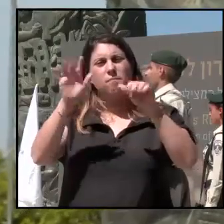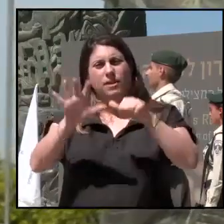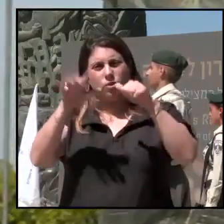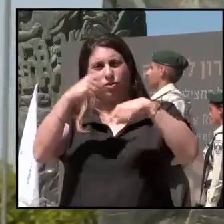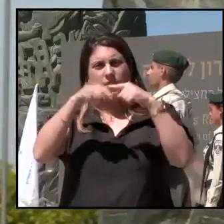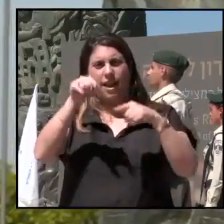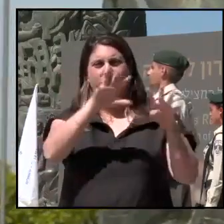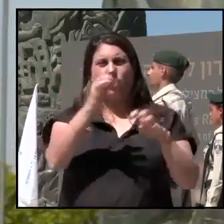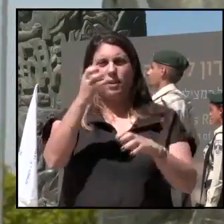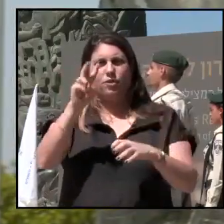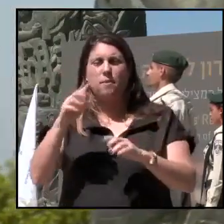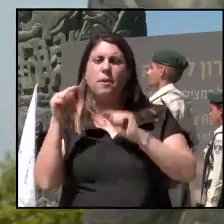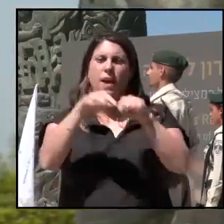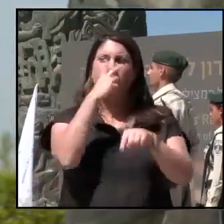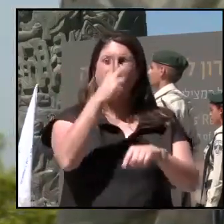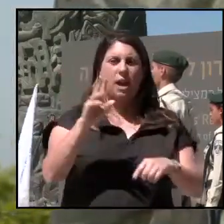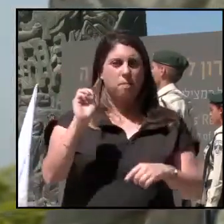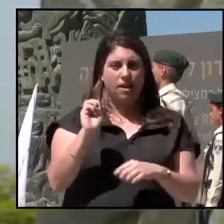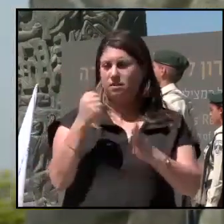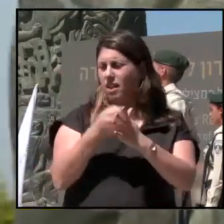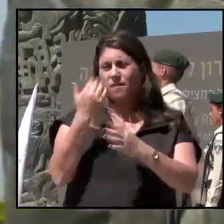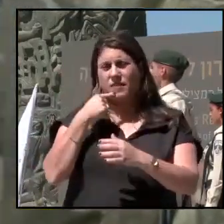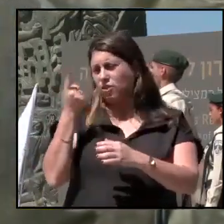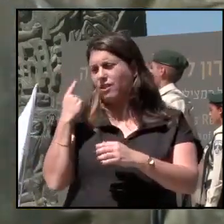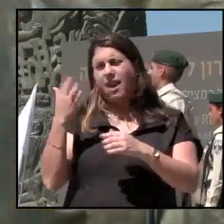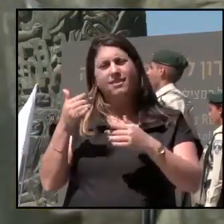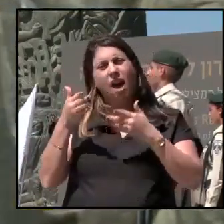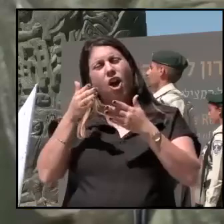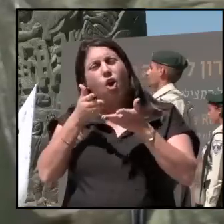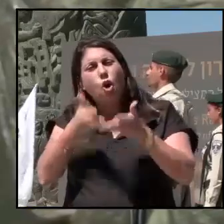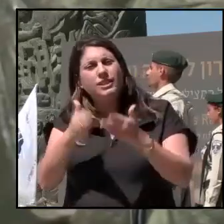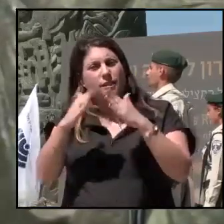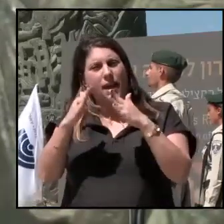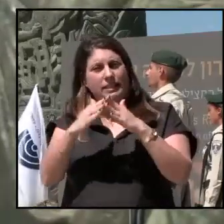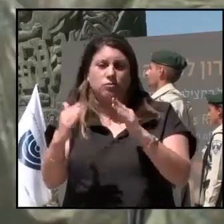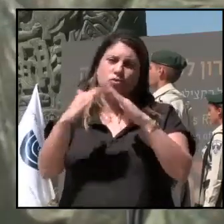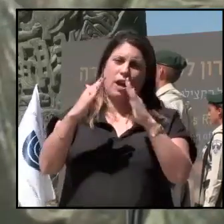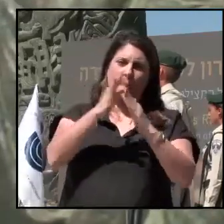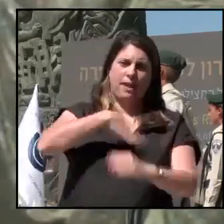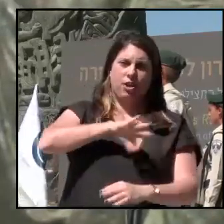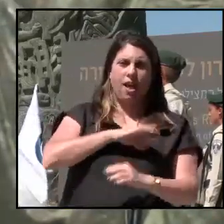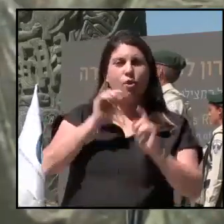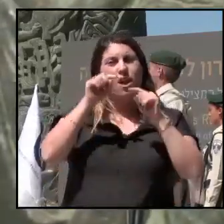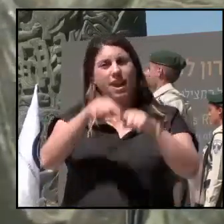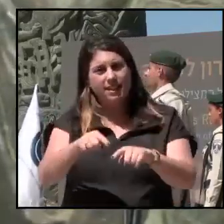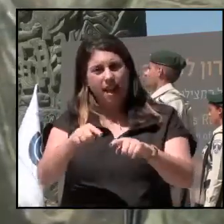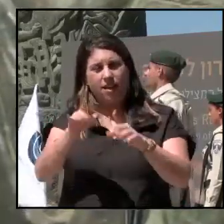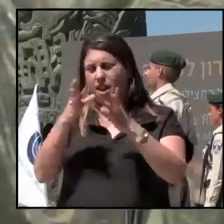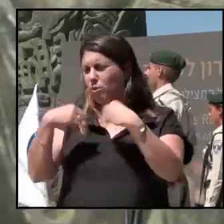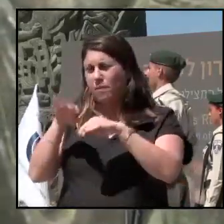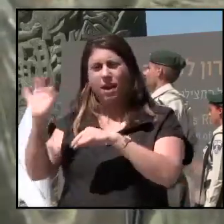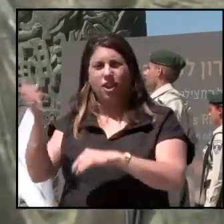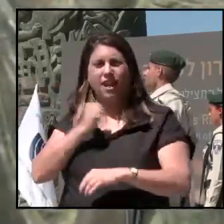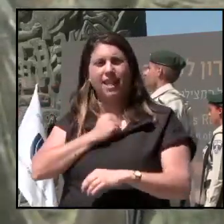באה לבקרנו מרדן. שיהיה לפני שנה, הייתה עוזרת הבית שגרה אצלנו. היא הגיעה לומר שמשפחתה, משפחה